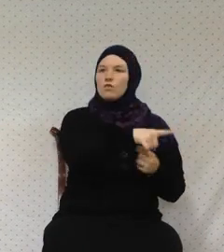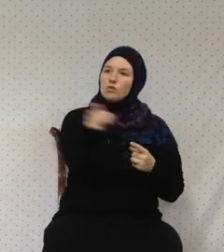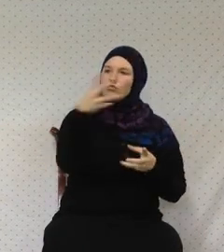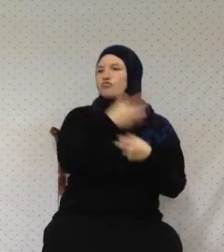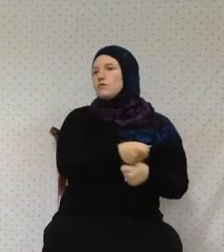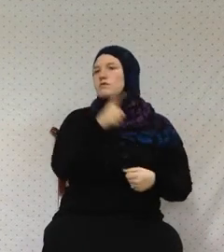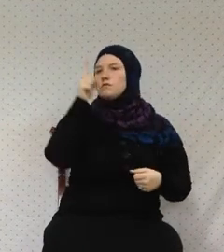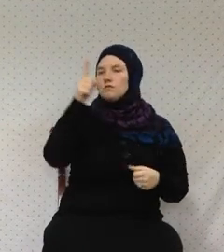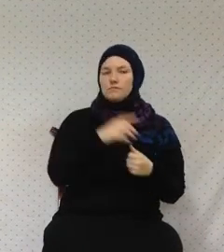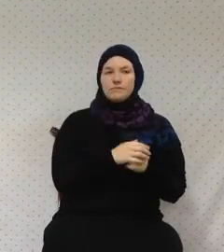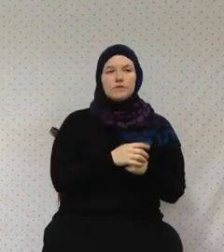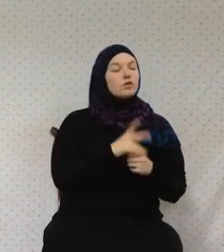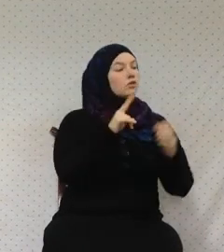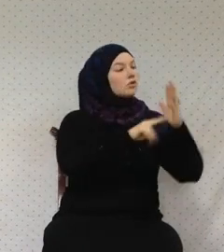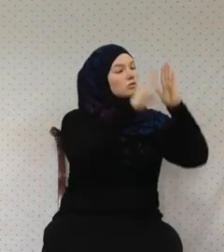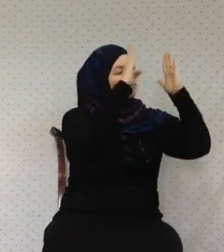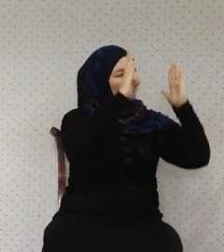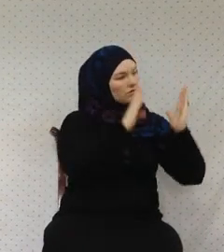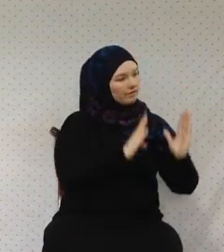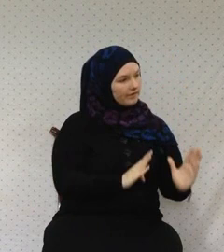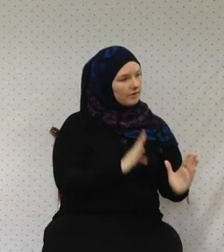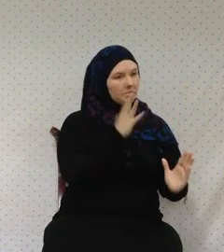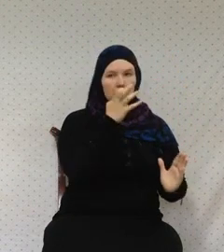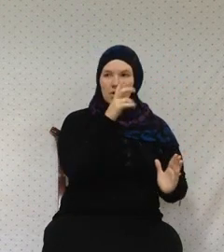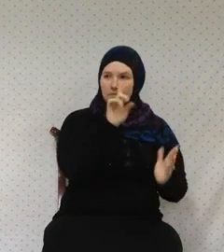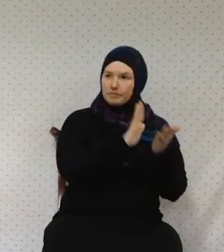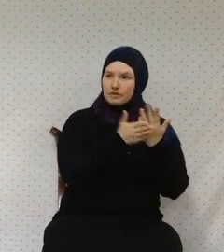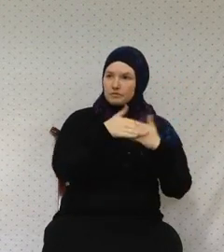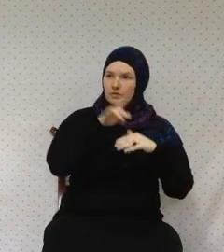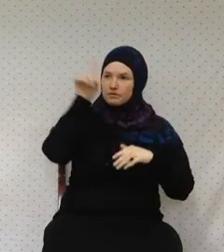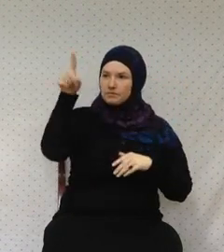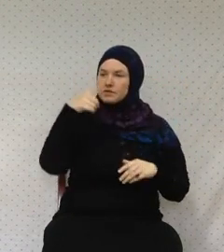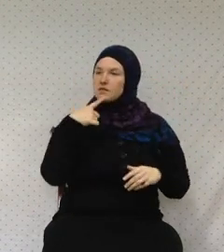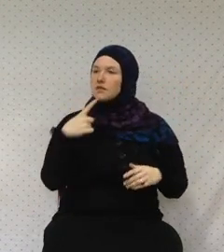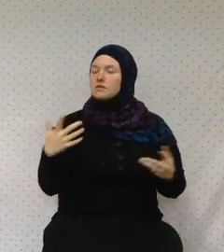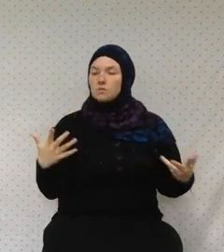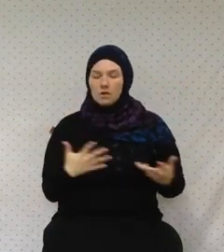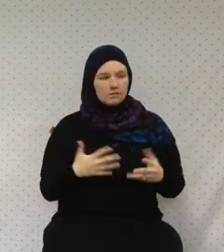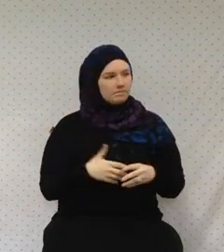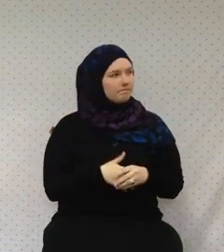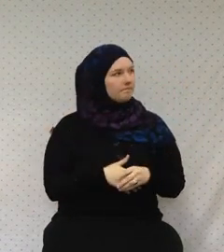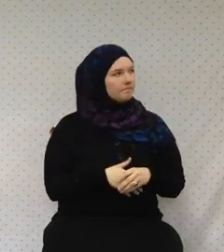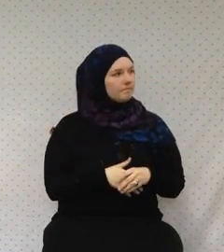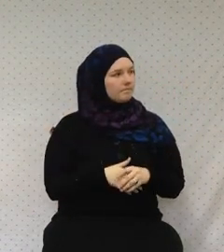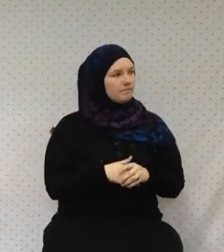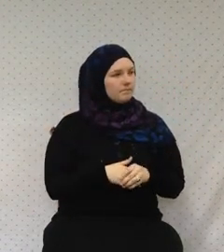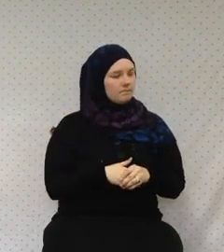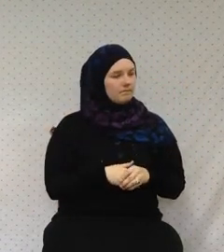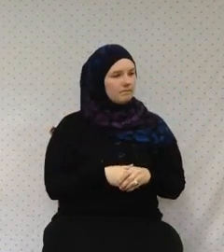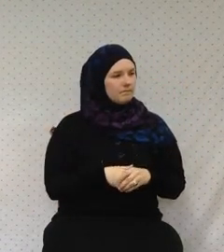وتعالى. So the Prophet صلى الله عليه وسلم says, الصلاة